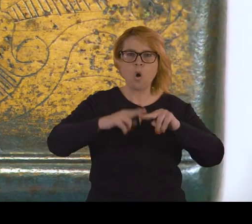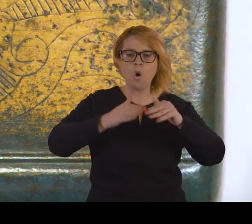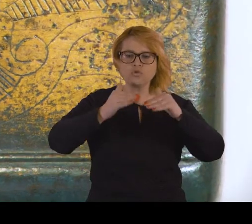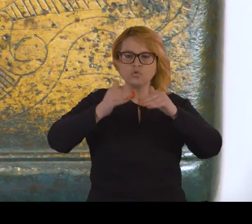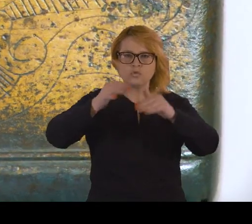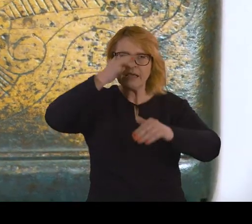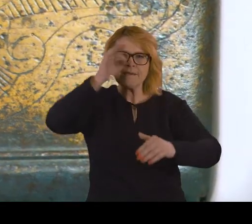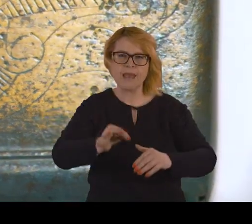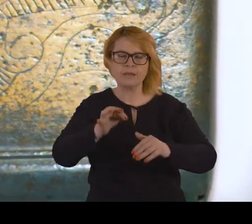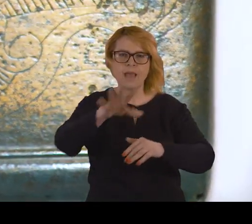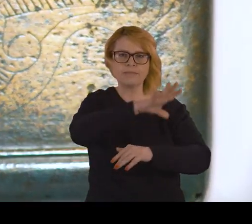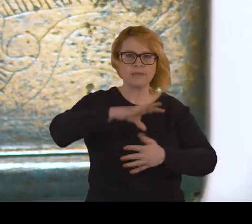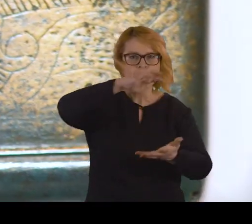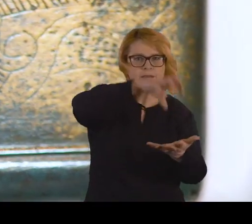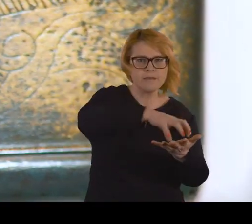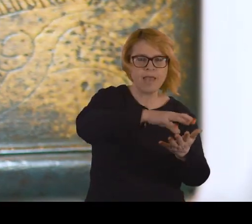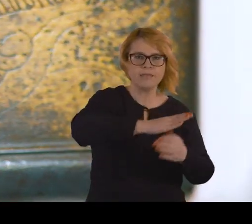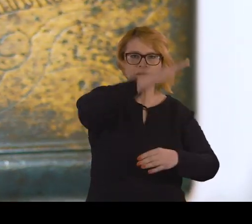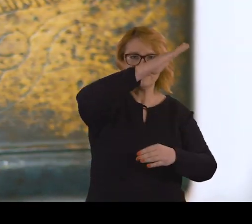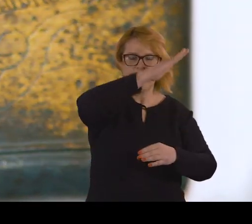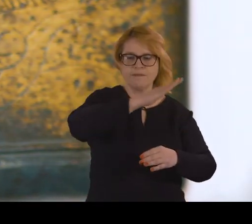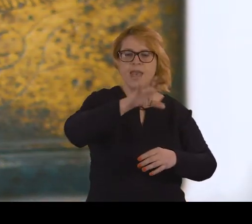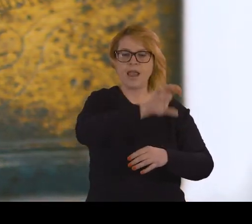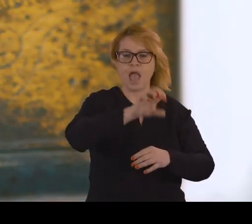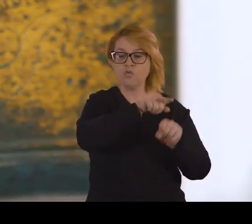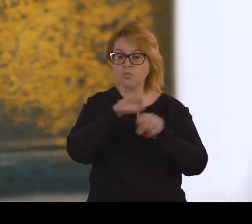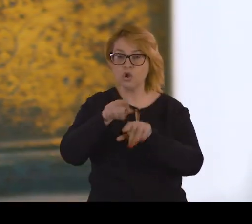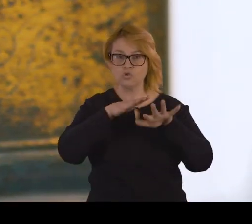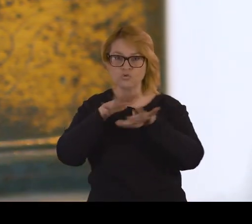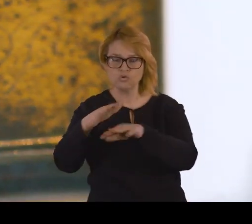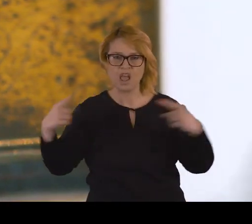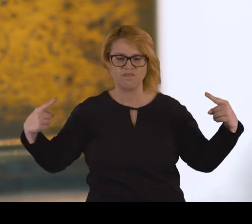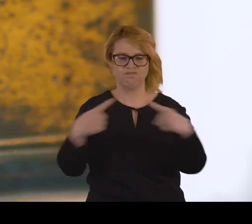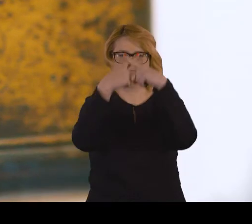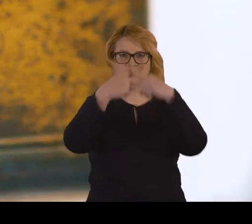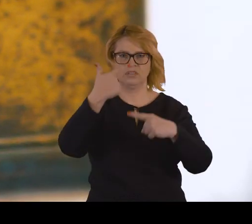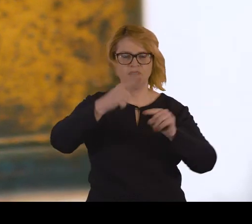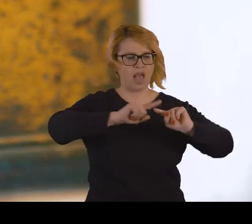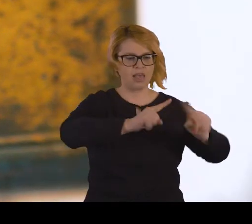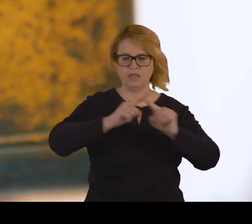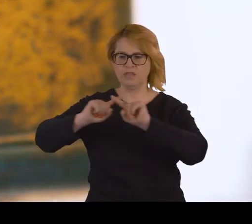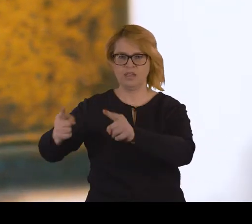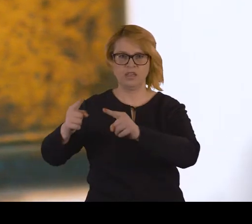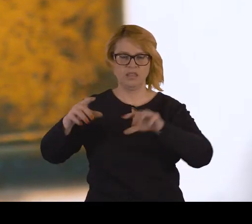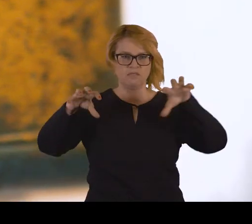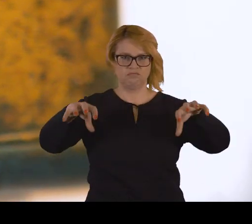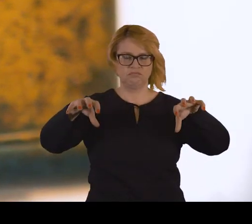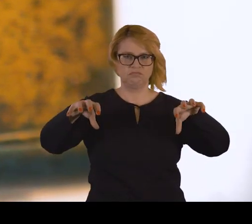presun germánskych kmeňov zo severu Európy k Dunaju, čo dospelo k stretu dvoch rozdielnych